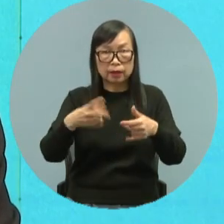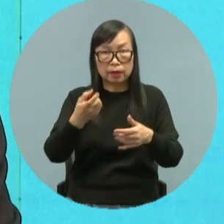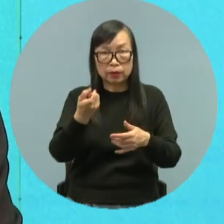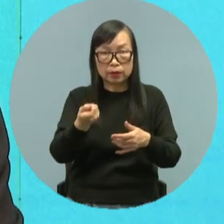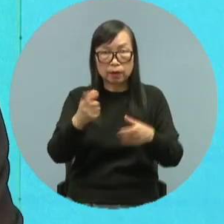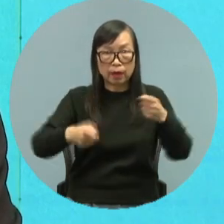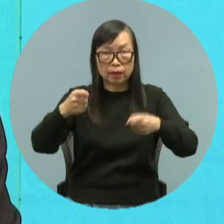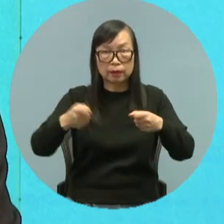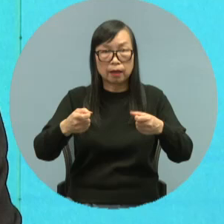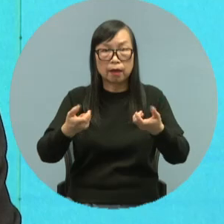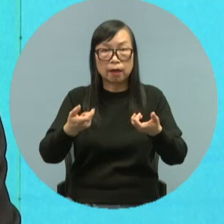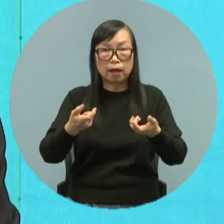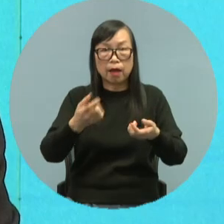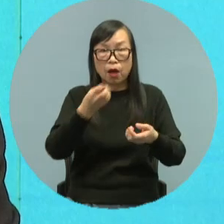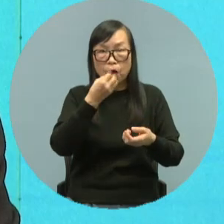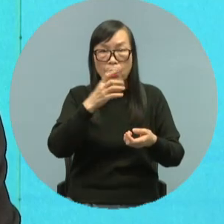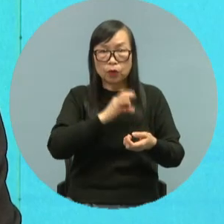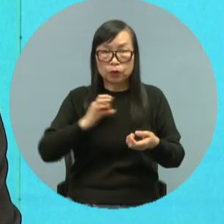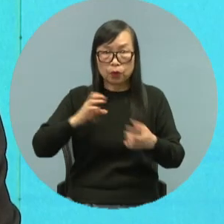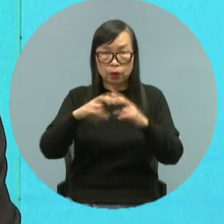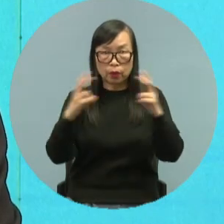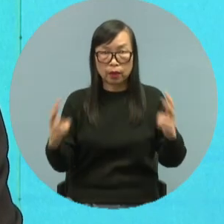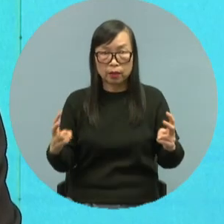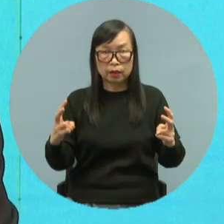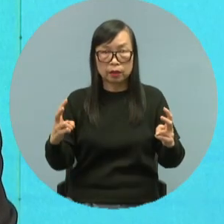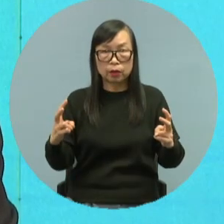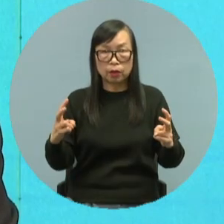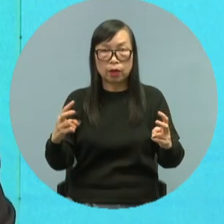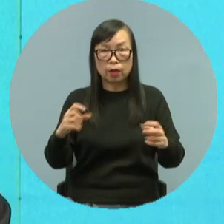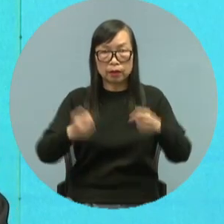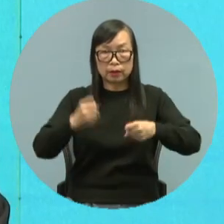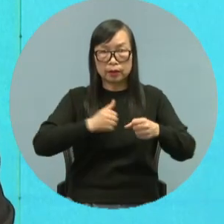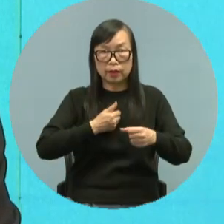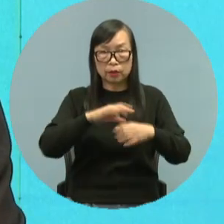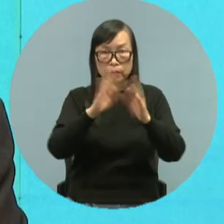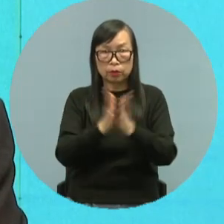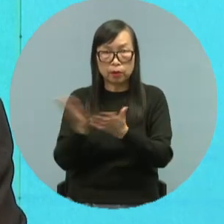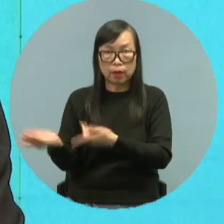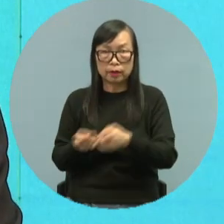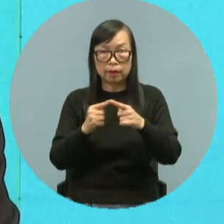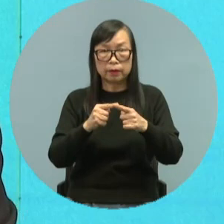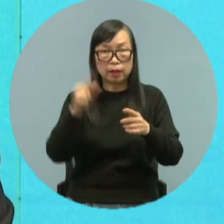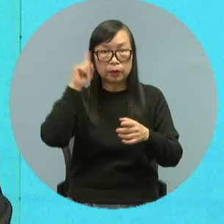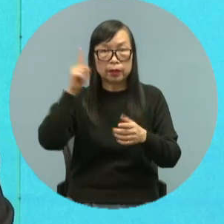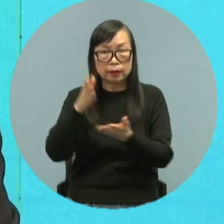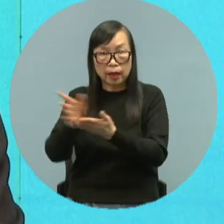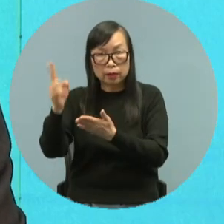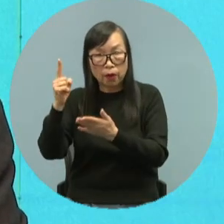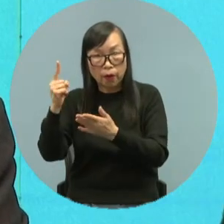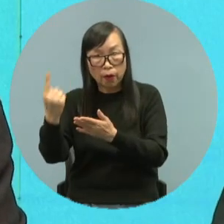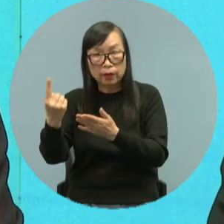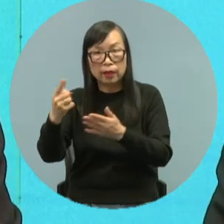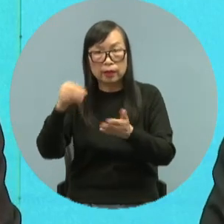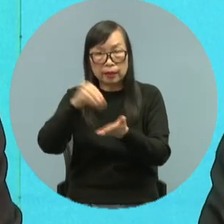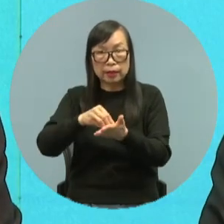過港珠澳大橋過關方面，我們就司機和所有乘客每日單向是設